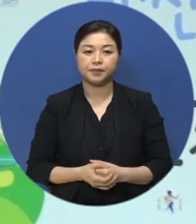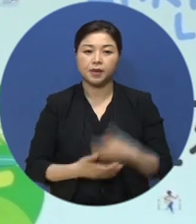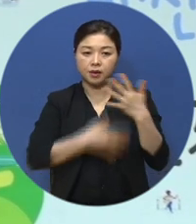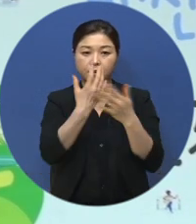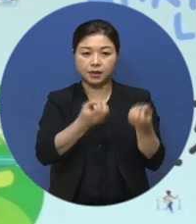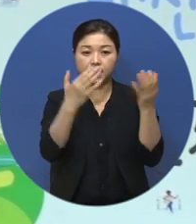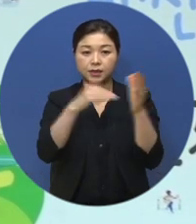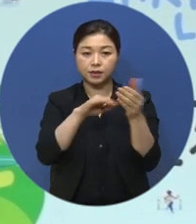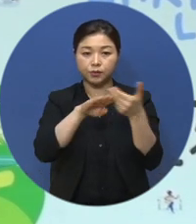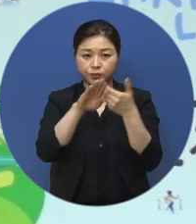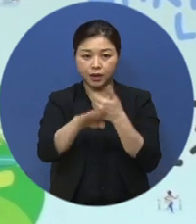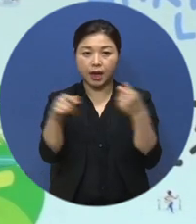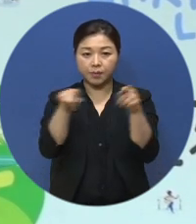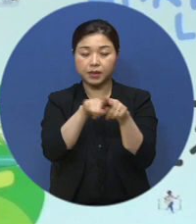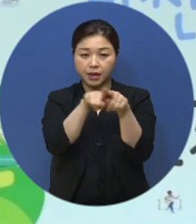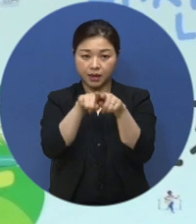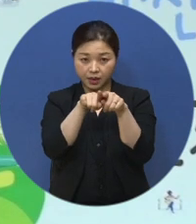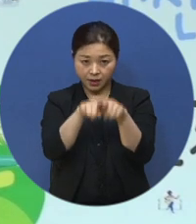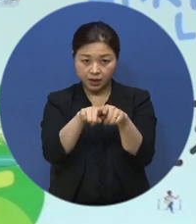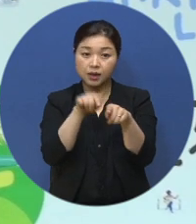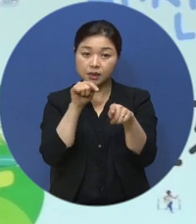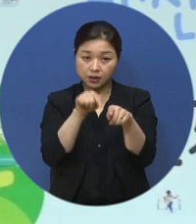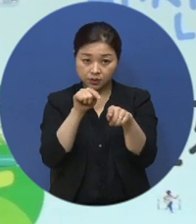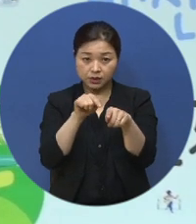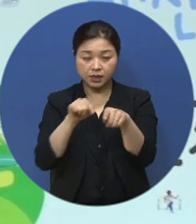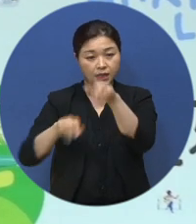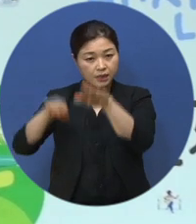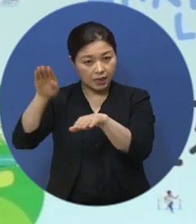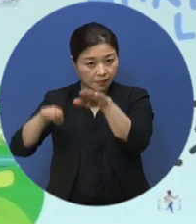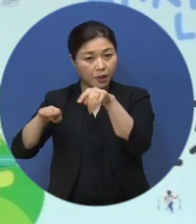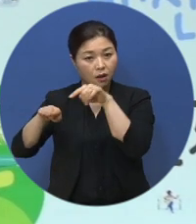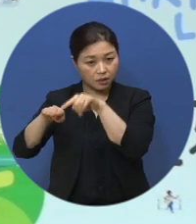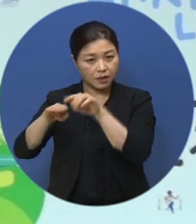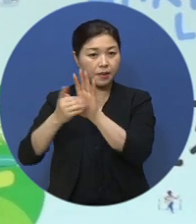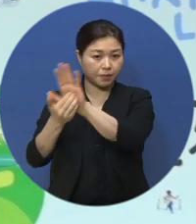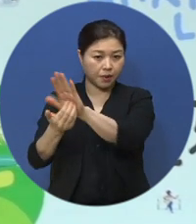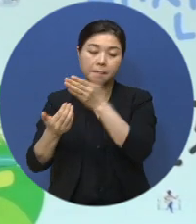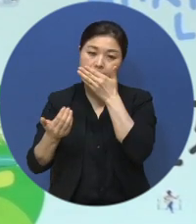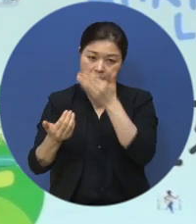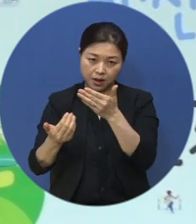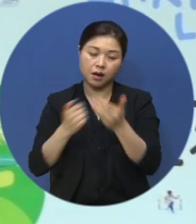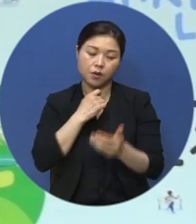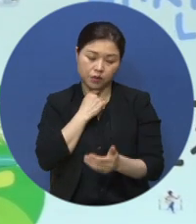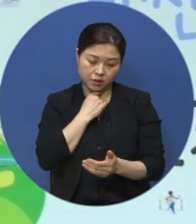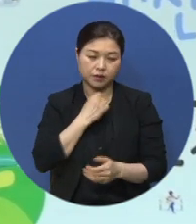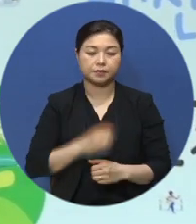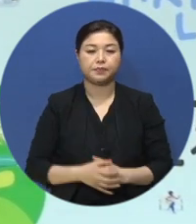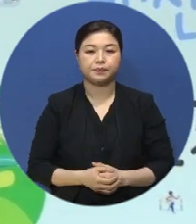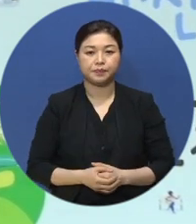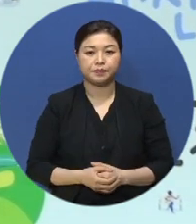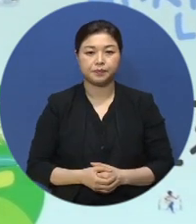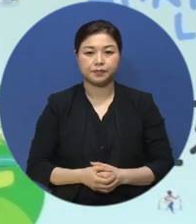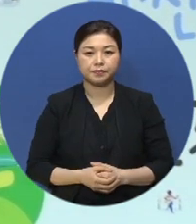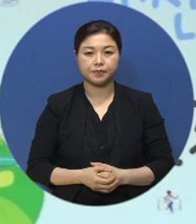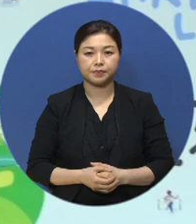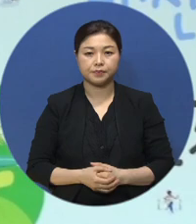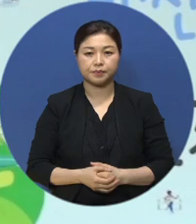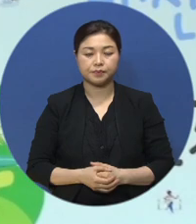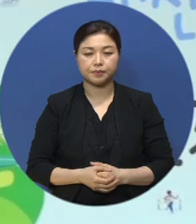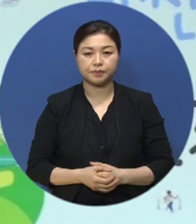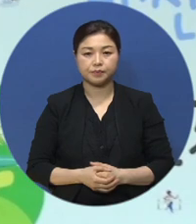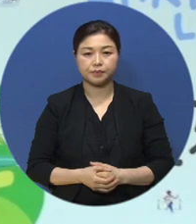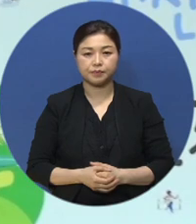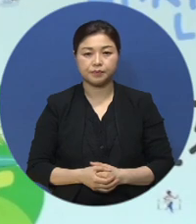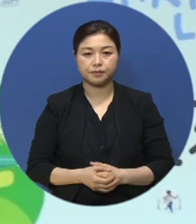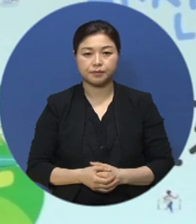영화제가 끝나도 함께라는 백신이 차별이라는 바이러스를 극복할 수 있기를 기대해봅니다. 지금까지 복지TV